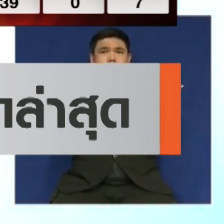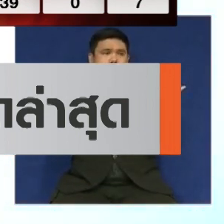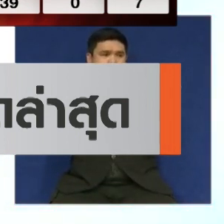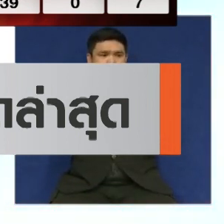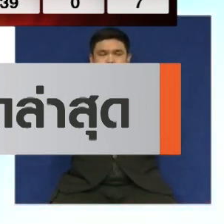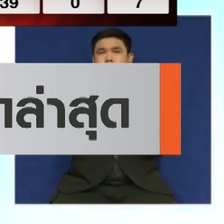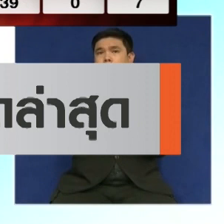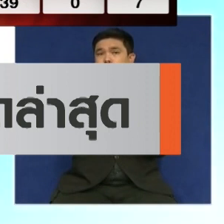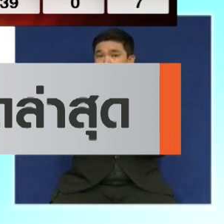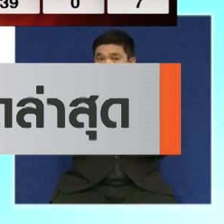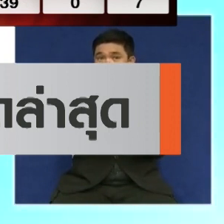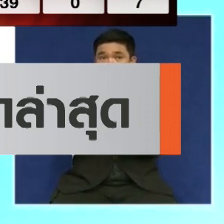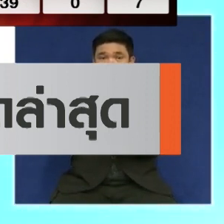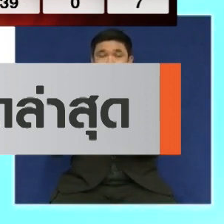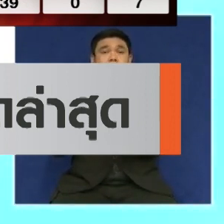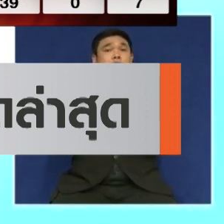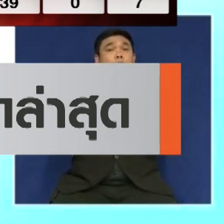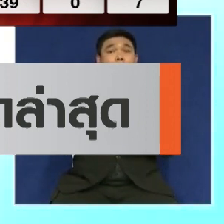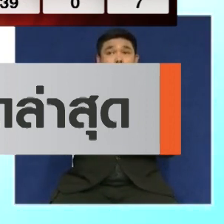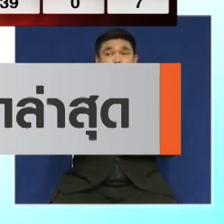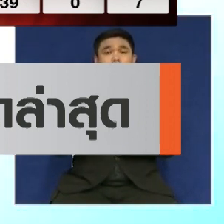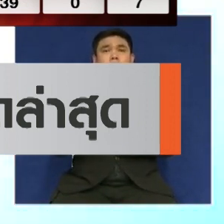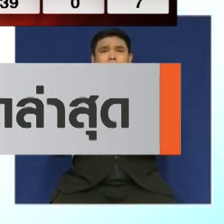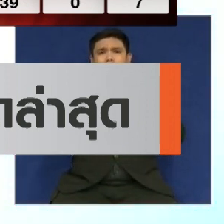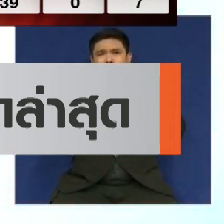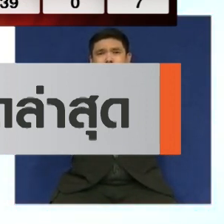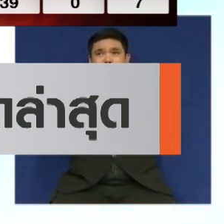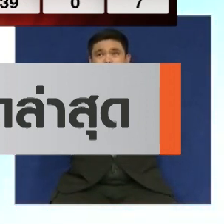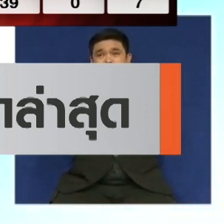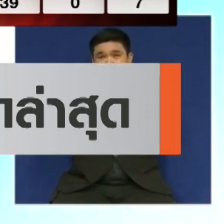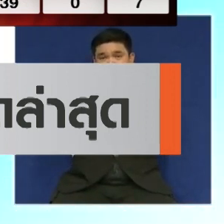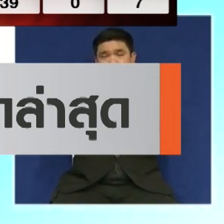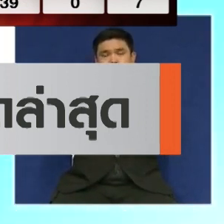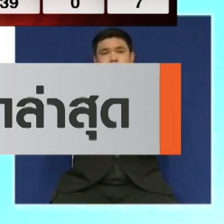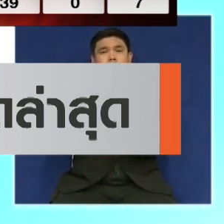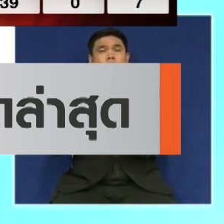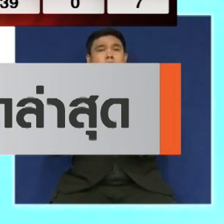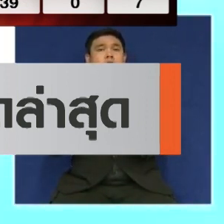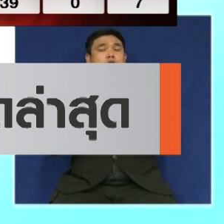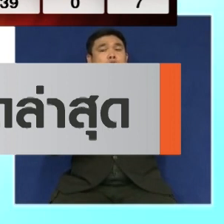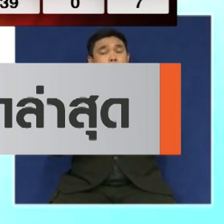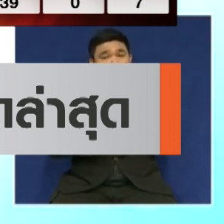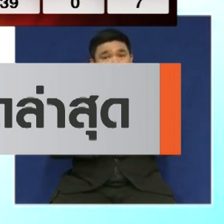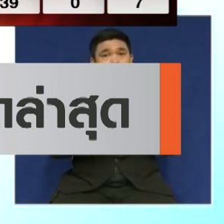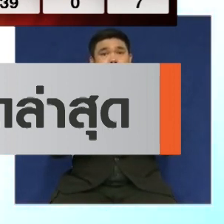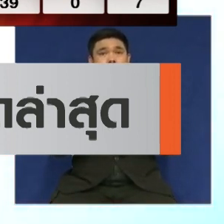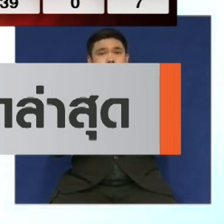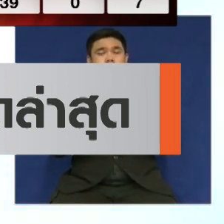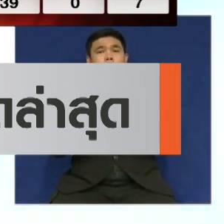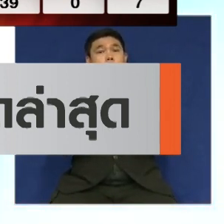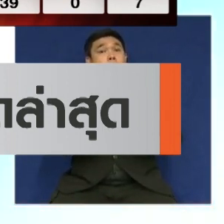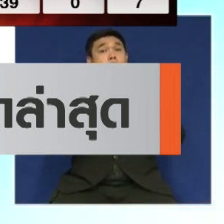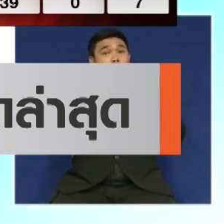าตั้งแต่จังหวัดที่อยู่ใกล้ชิดนะครับที่อยู่ติดกันไม่ว่าจะเป็นจังหวัดนครปฐ